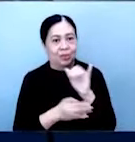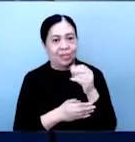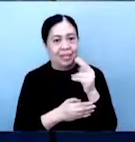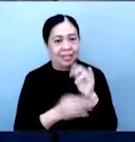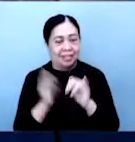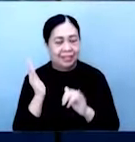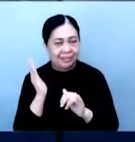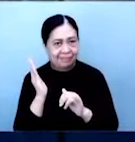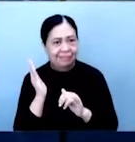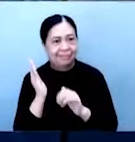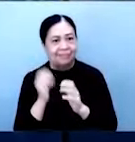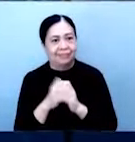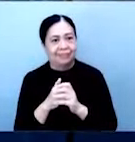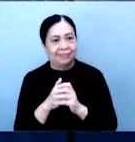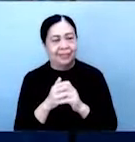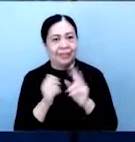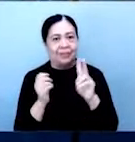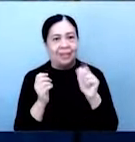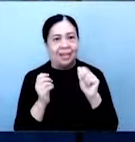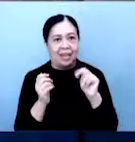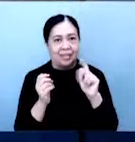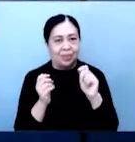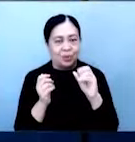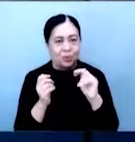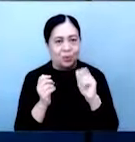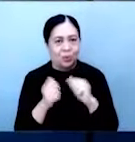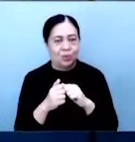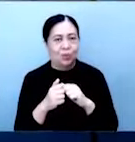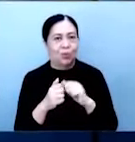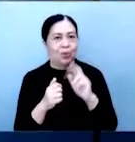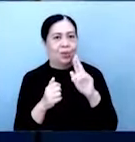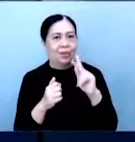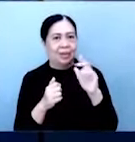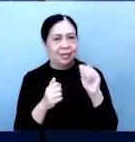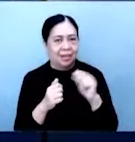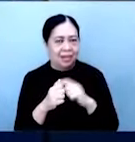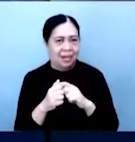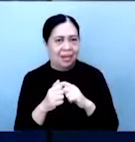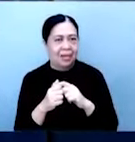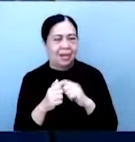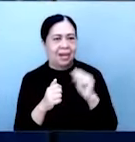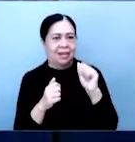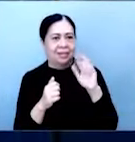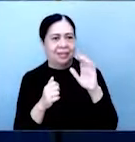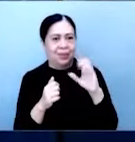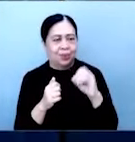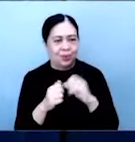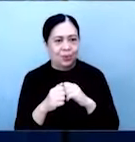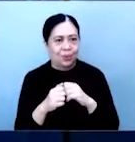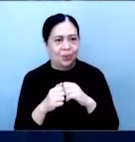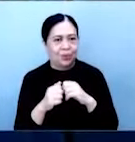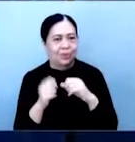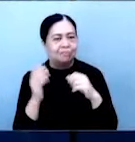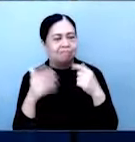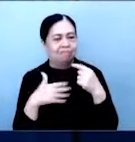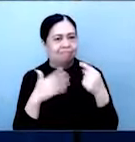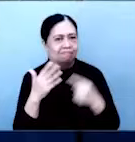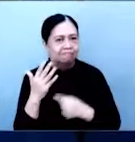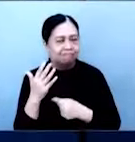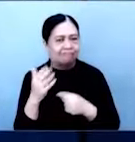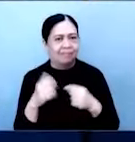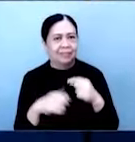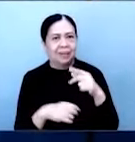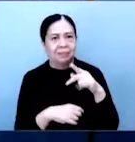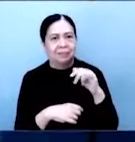Tayaw, Via Antonio, Rica Laguardia, Paji Arceo, Poppert Bernadas, Dippy